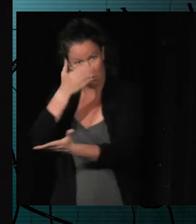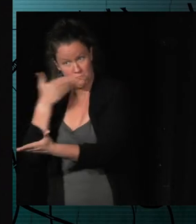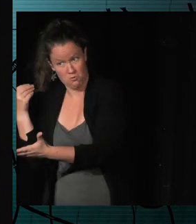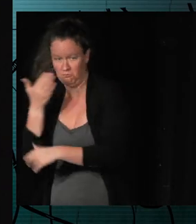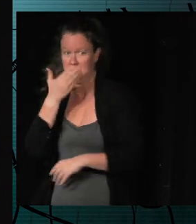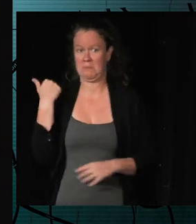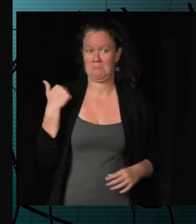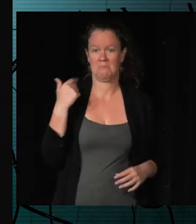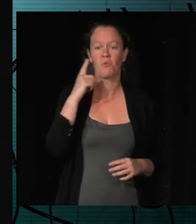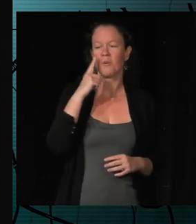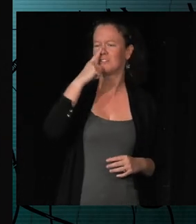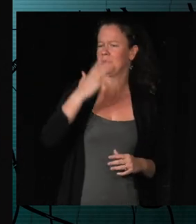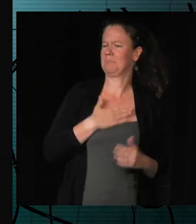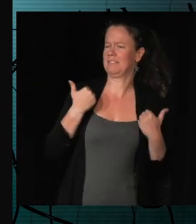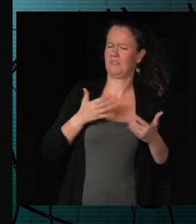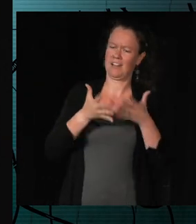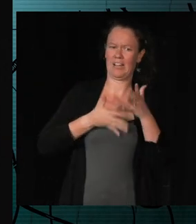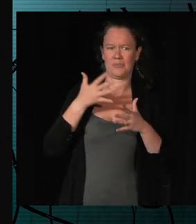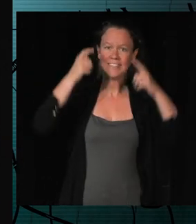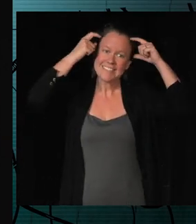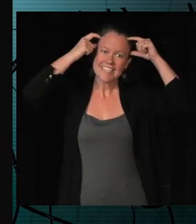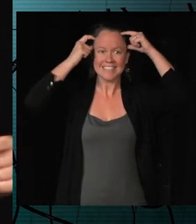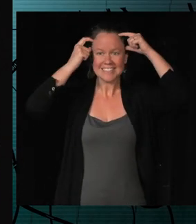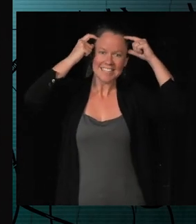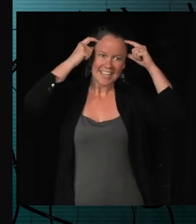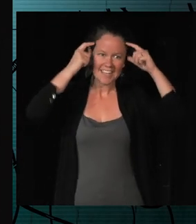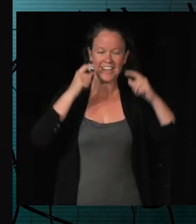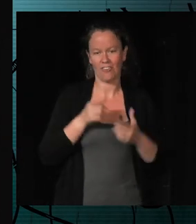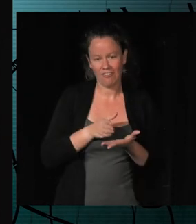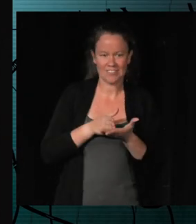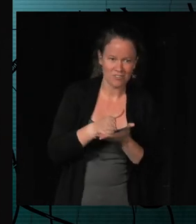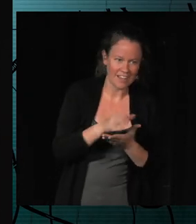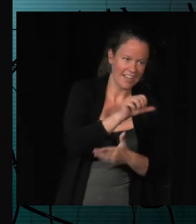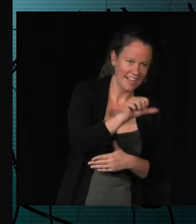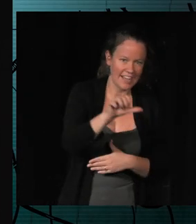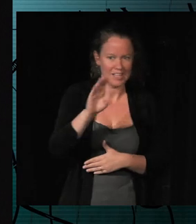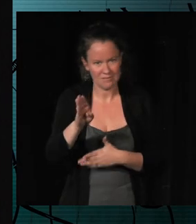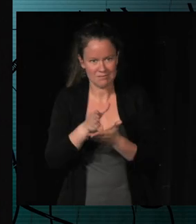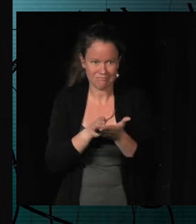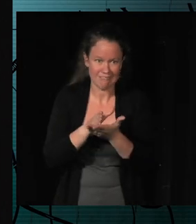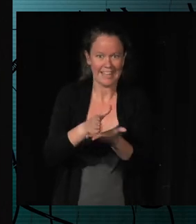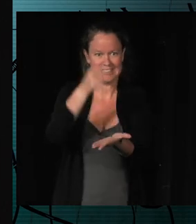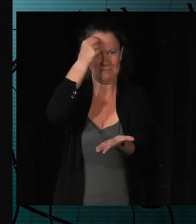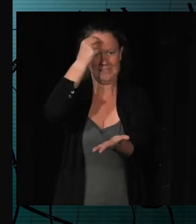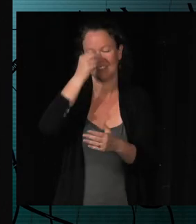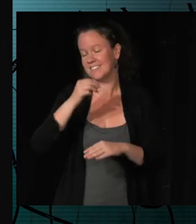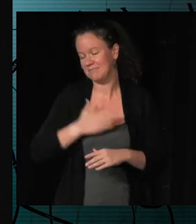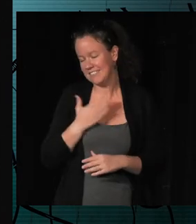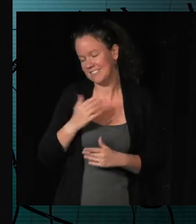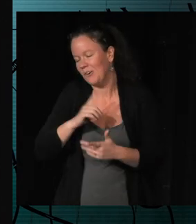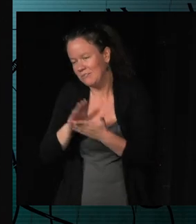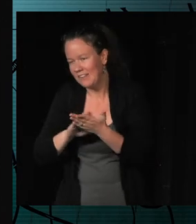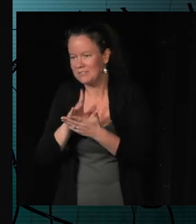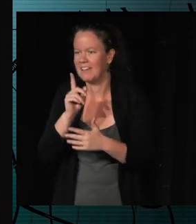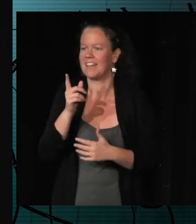dirait que je regarde que des Disney que si on me dit a A à B on va tout droit oui j'ai compris et sinon c'est trop compliqué mais là ouais non je trouve que c'est un